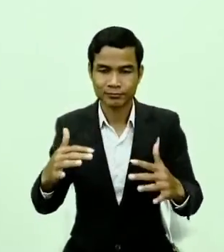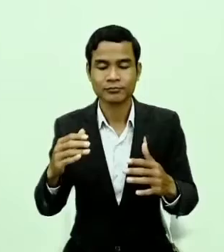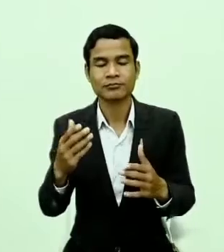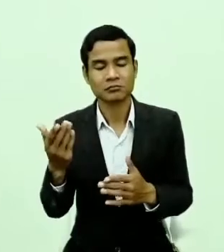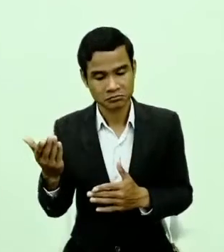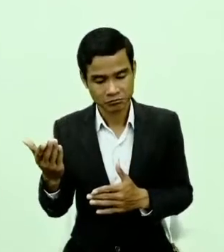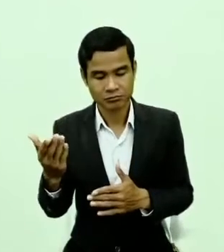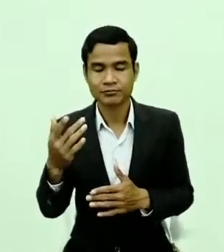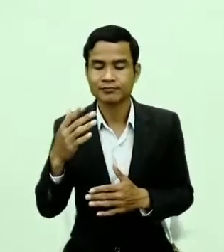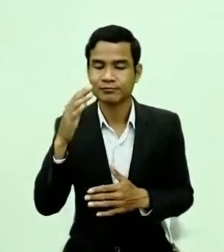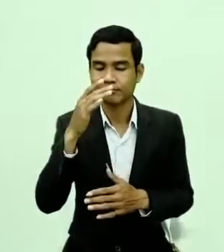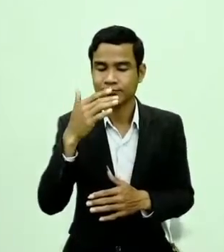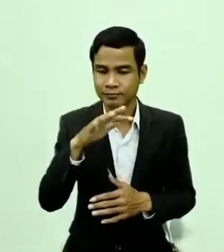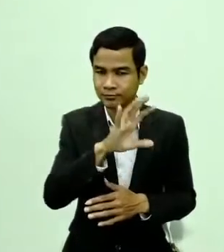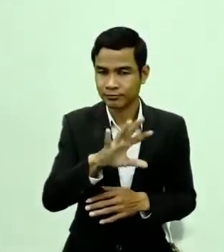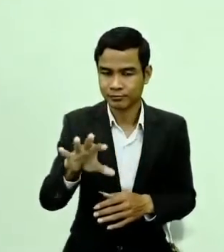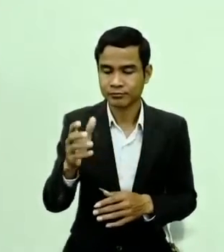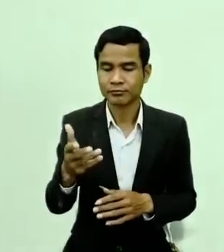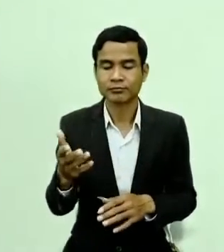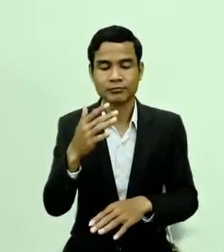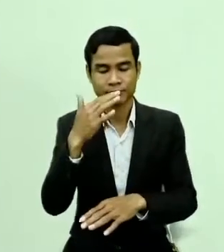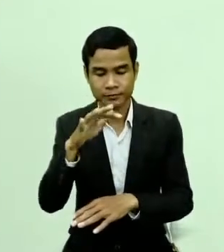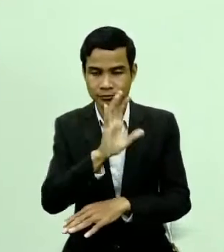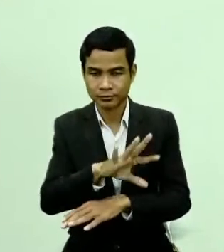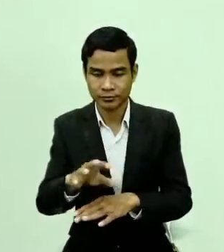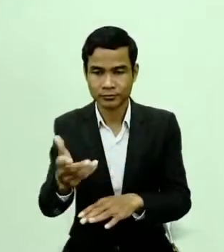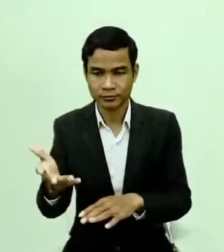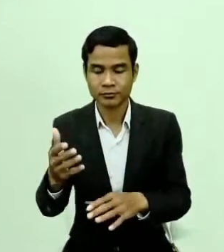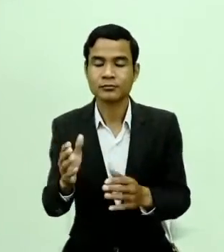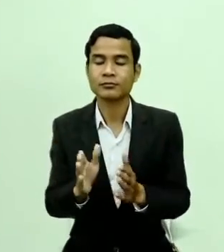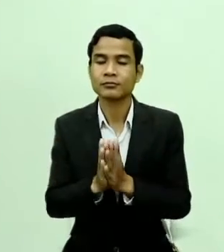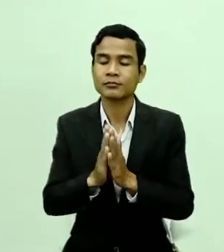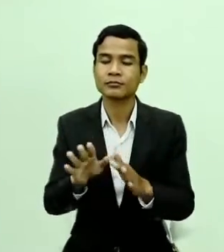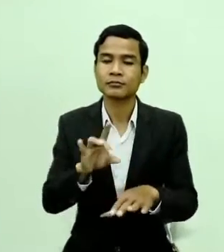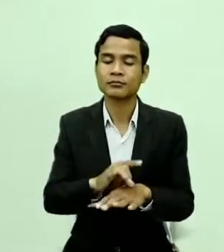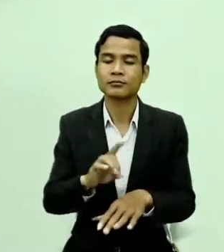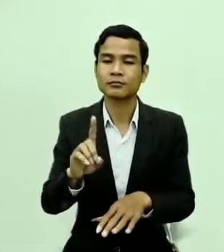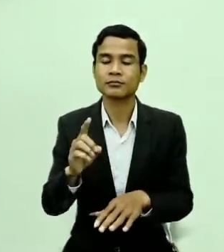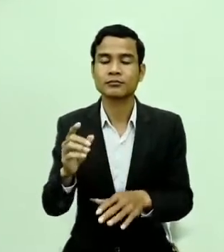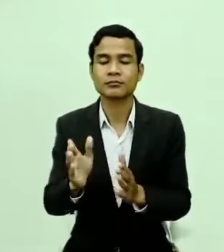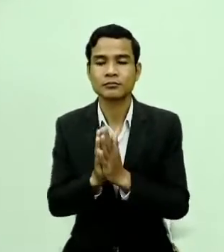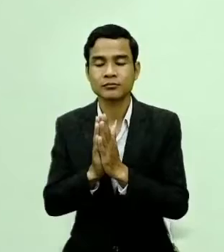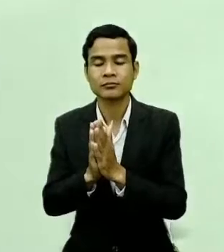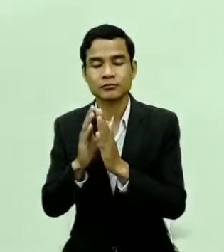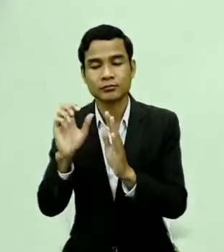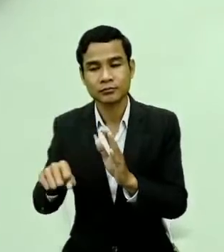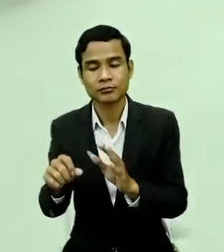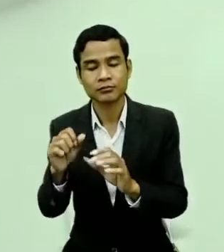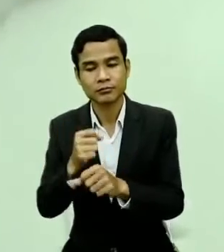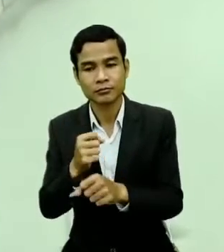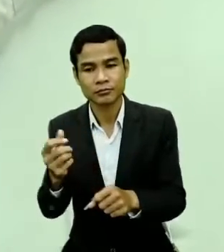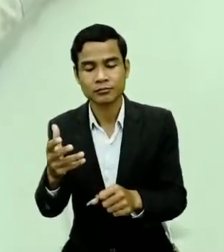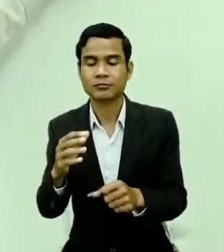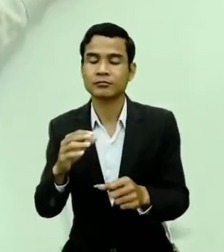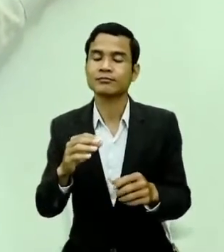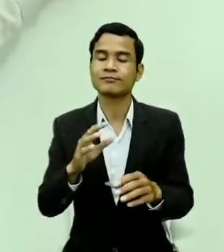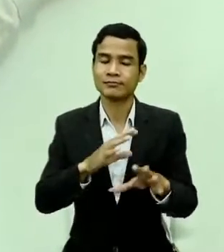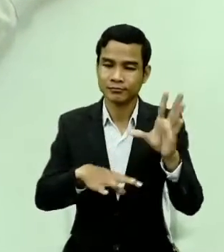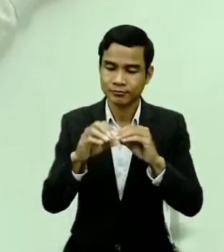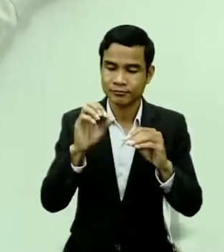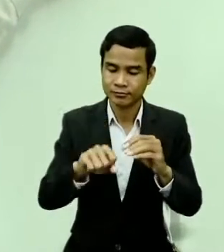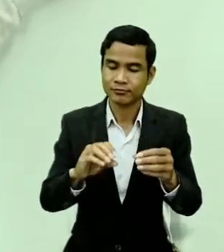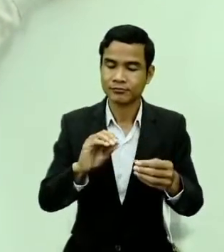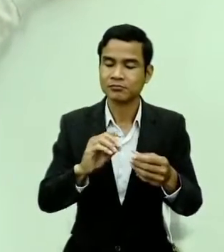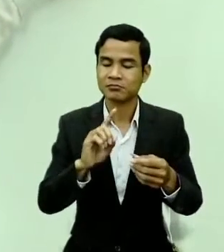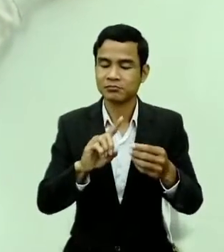bốt chà tư nó bên á hay là bây sống phụ quạt bán ta thở thơ mấy nhưng thở không riêng này chụp lên là o chân